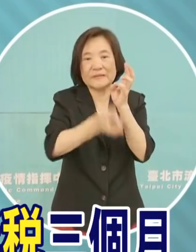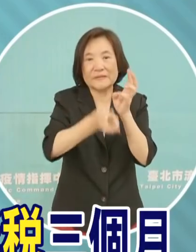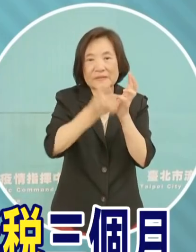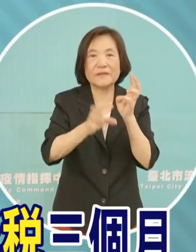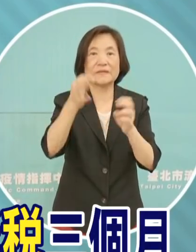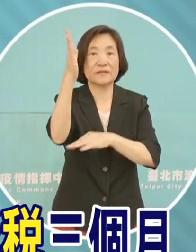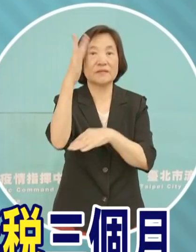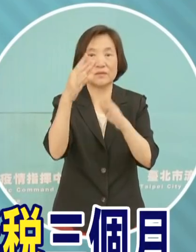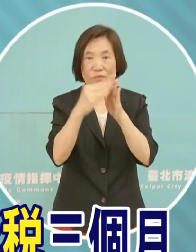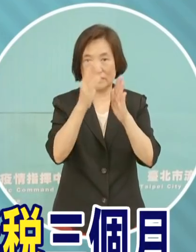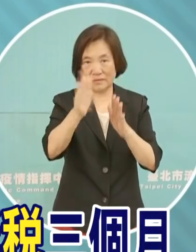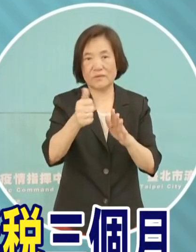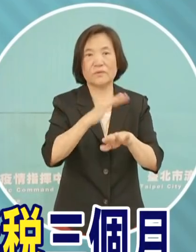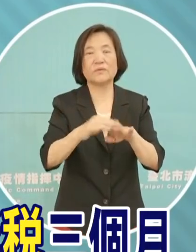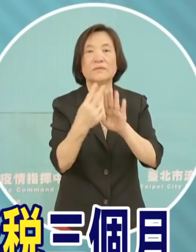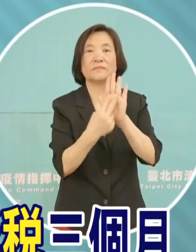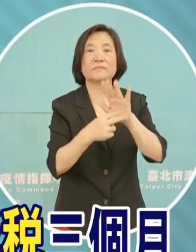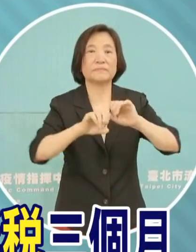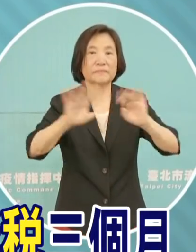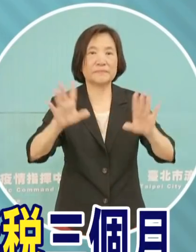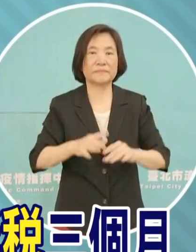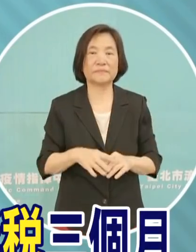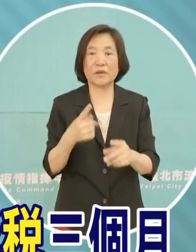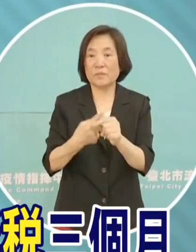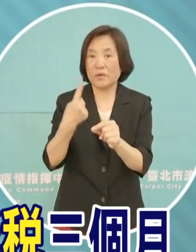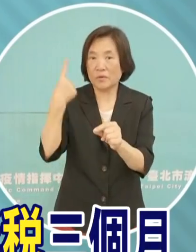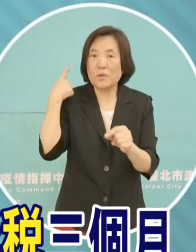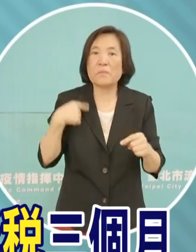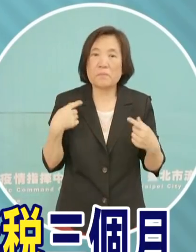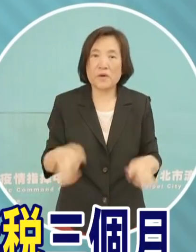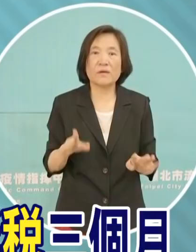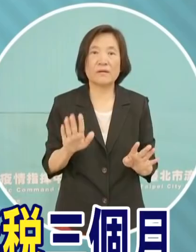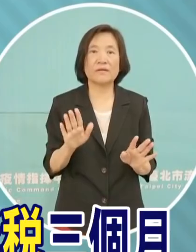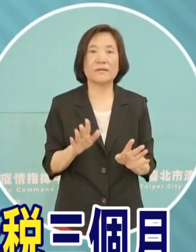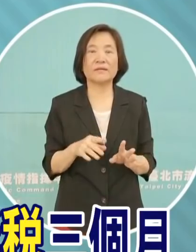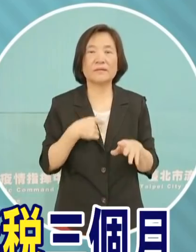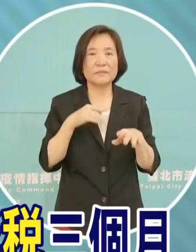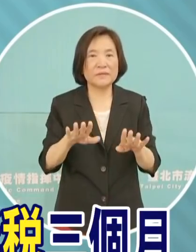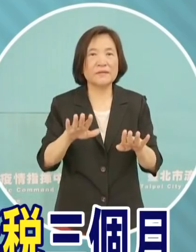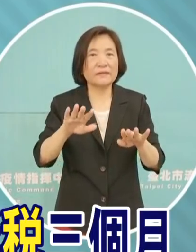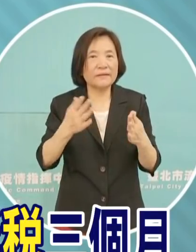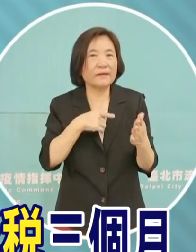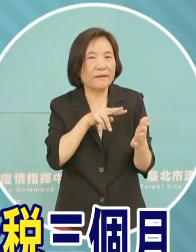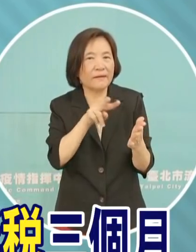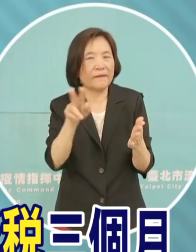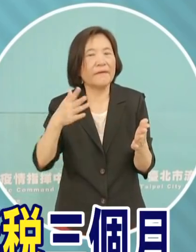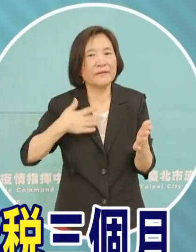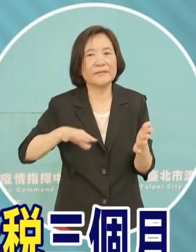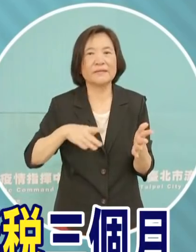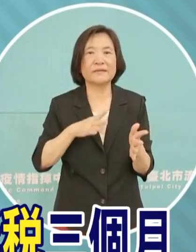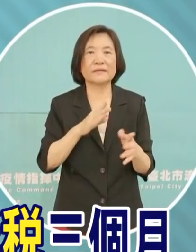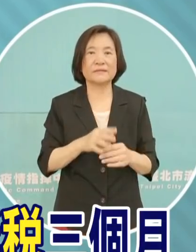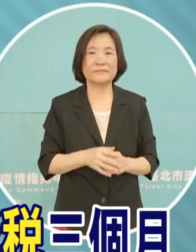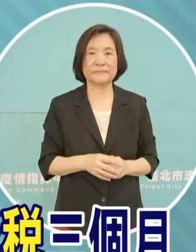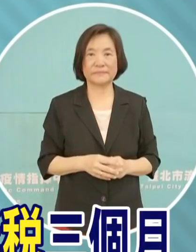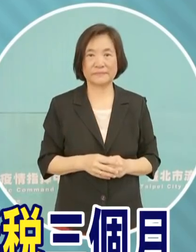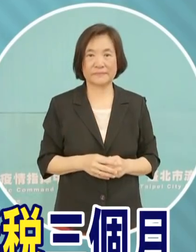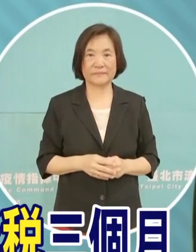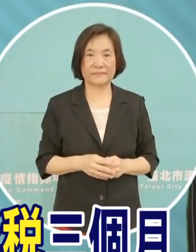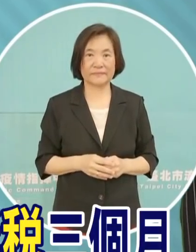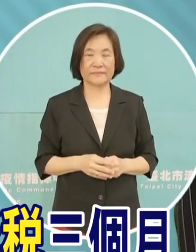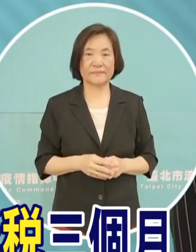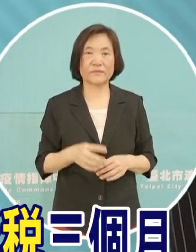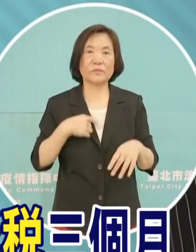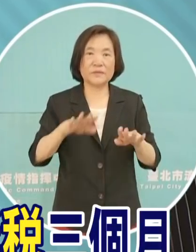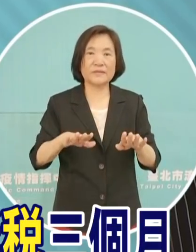财政局长会讲了哈。不过我想因为去年我们都已经做过一次了，你知道哈，所以大概大家都晓得。啊，不过是这样的哈，